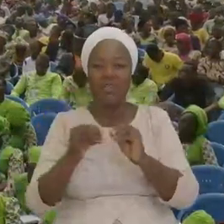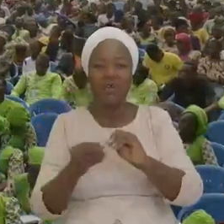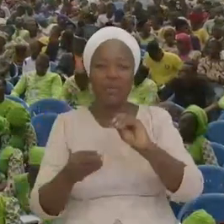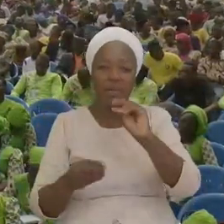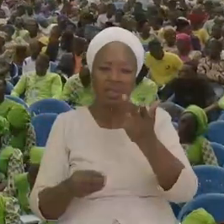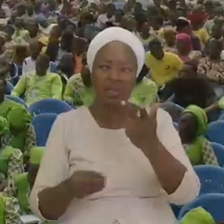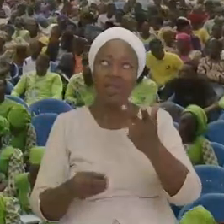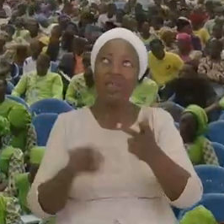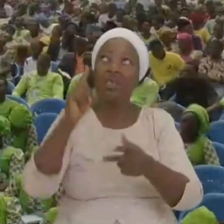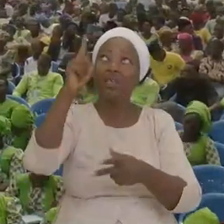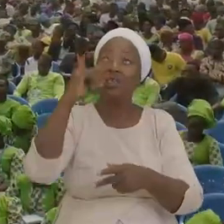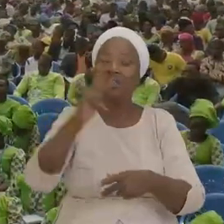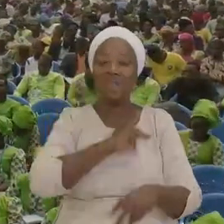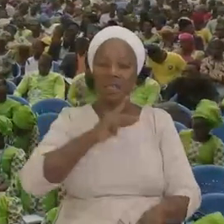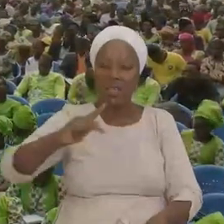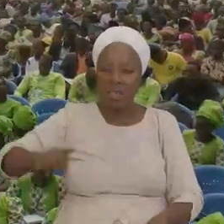Deuxièmement, c'est le sacrificateur.